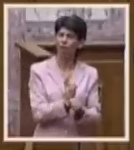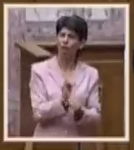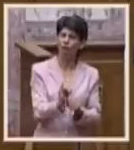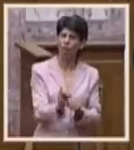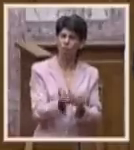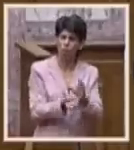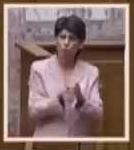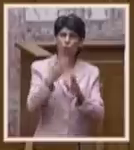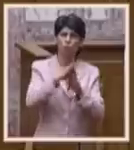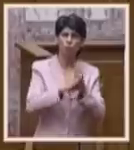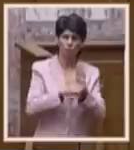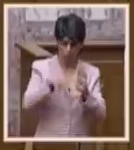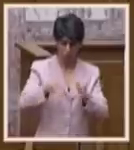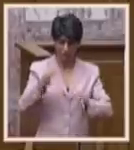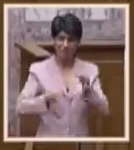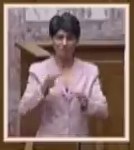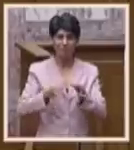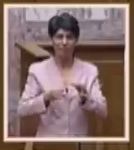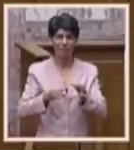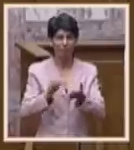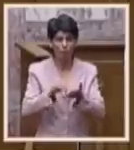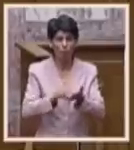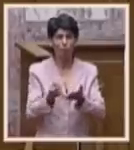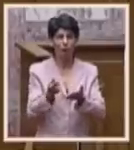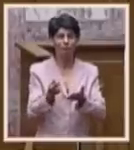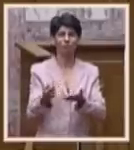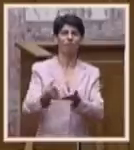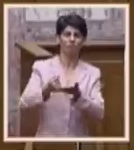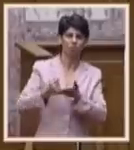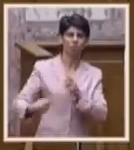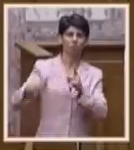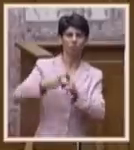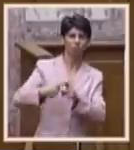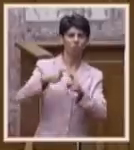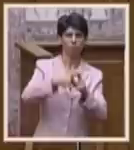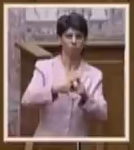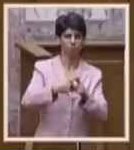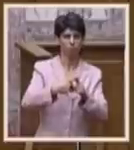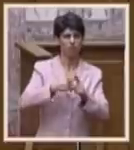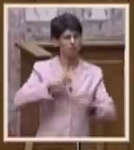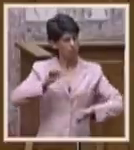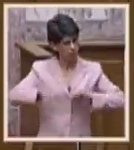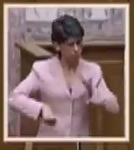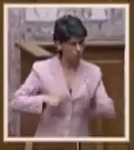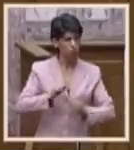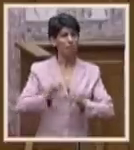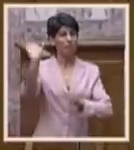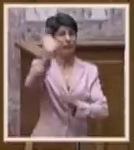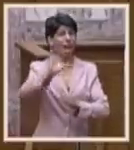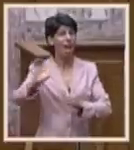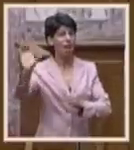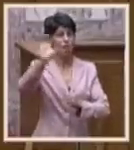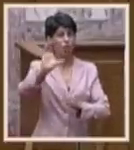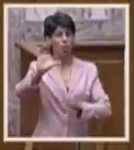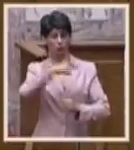στο νέο πρόγραμμα που συζητείτε. Προσπάθησα λοιπόν να αφυπνίσω τους Ευρωπαίους εταίρους για να μας